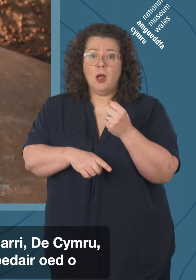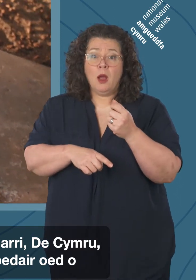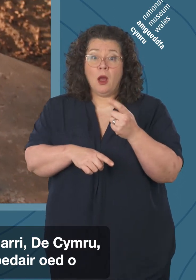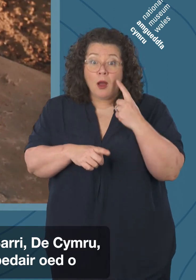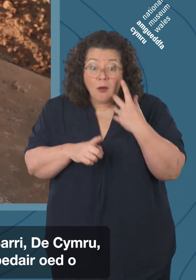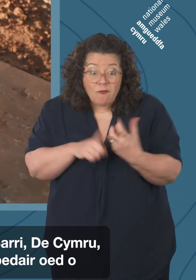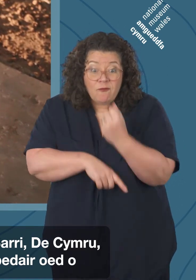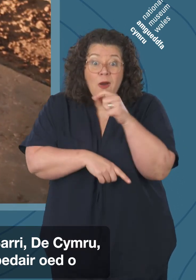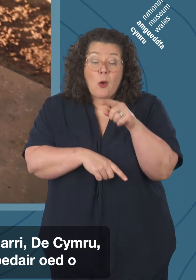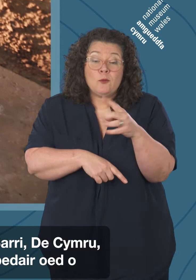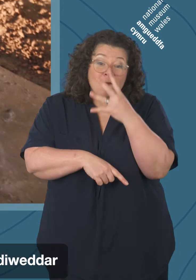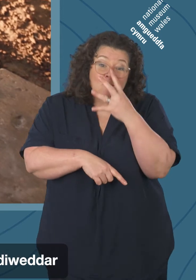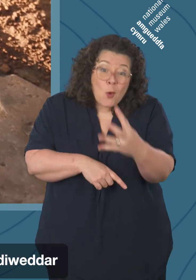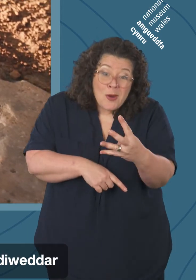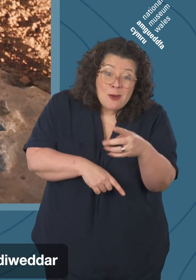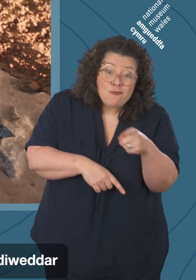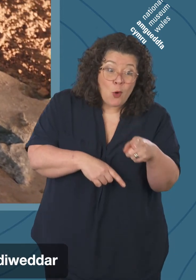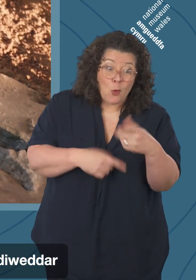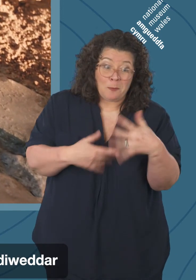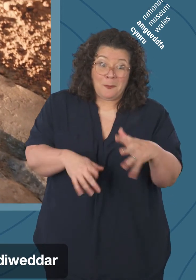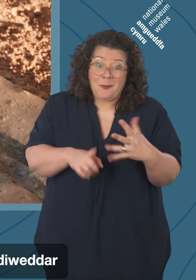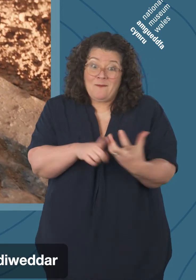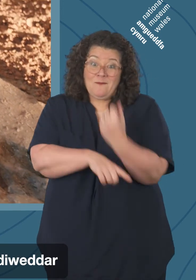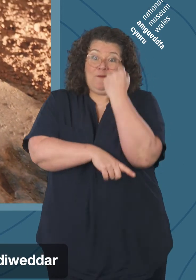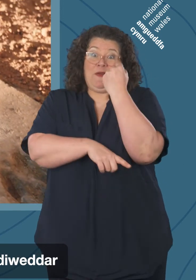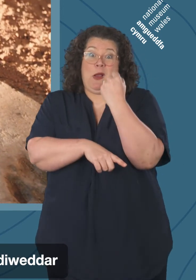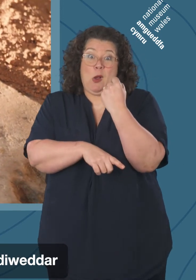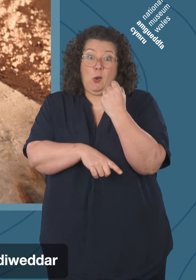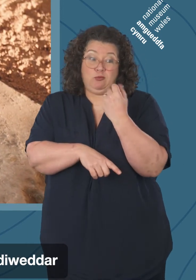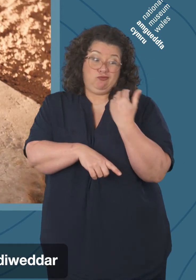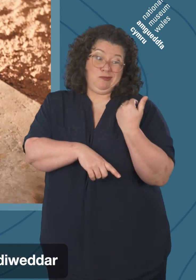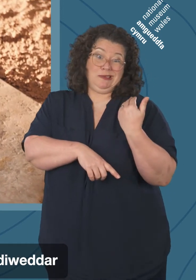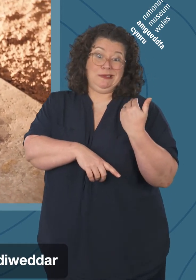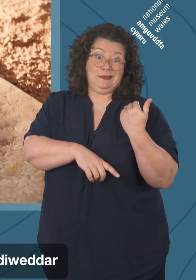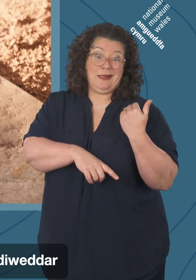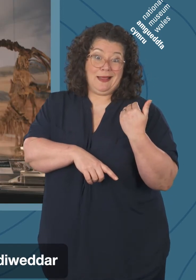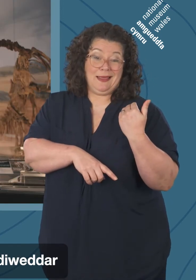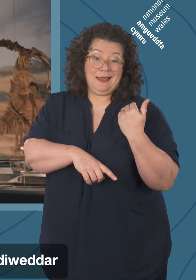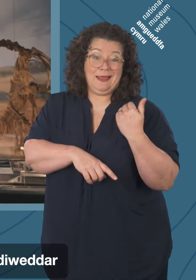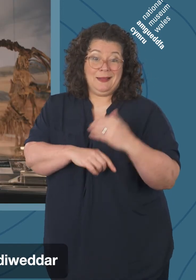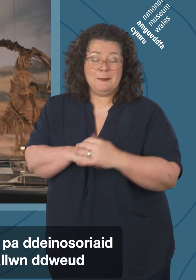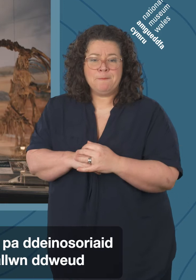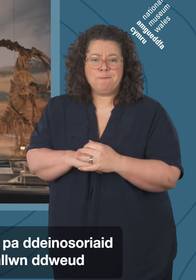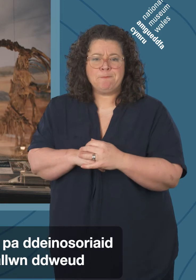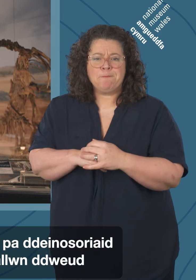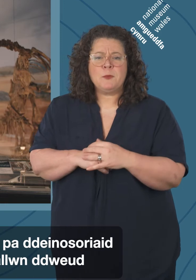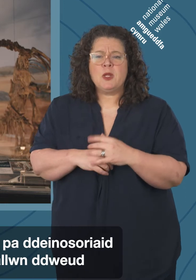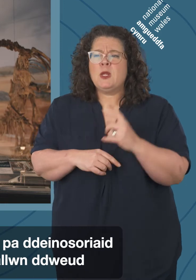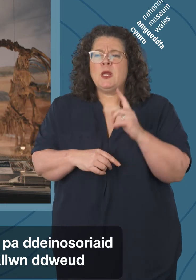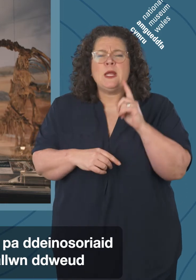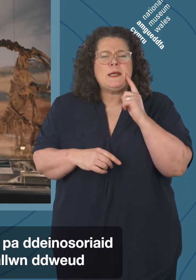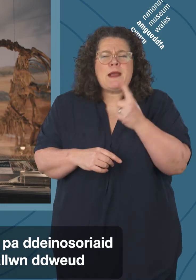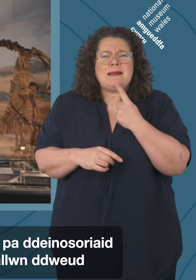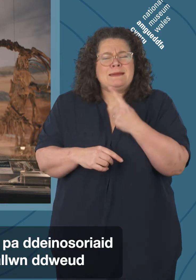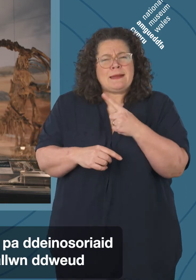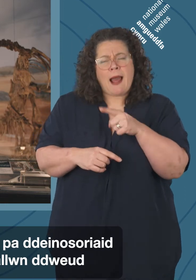bedair oedd o hyd i olyon traid fusil yn dyweather. Nid oedd mof i ni dweud